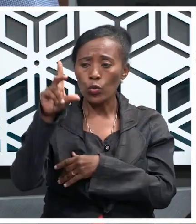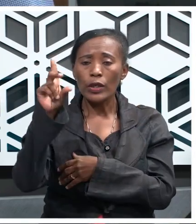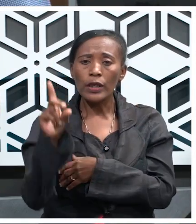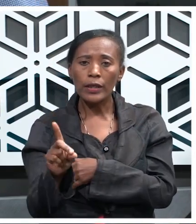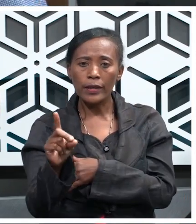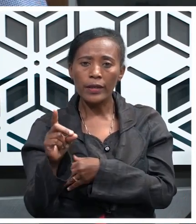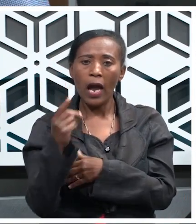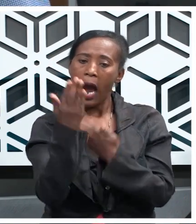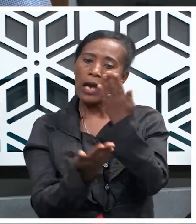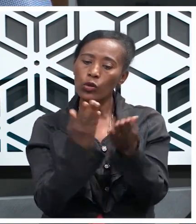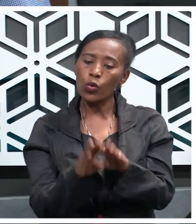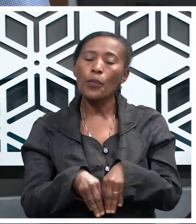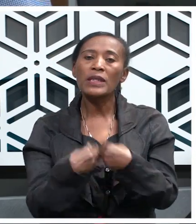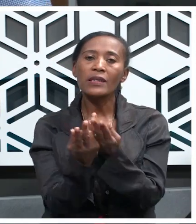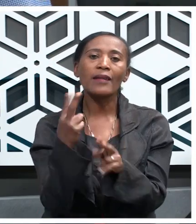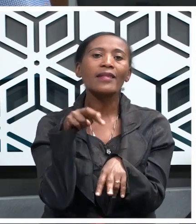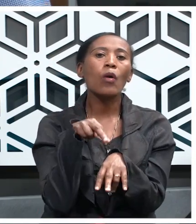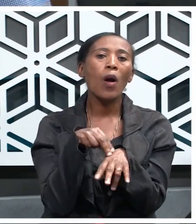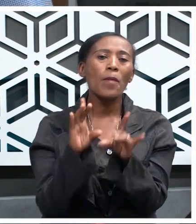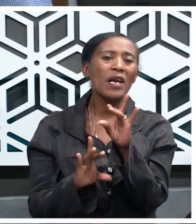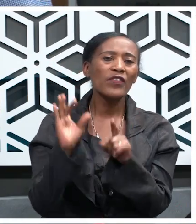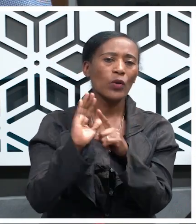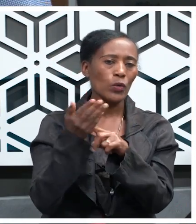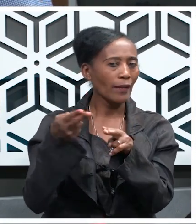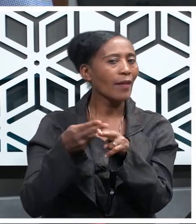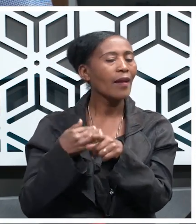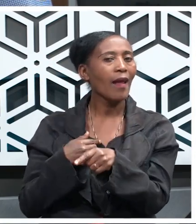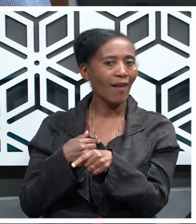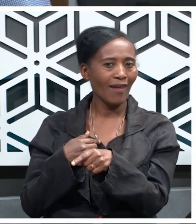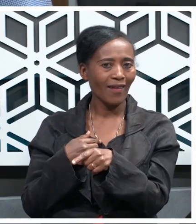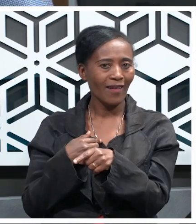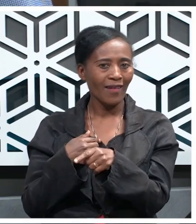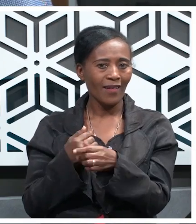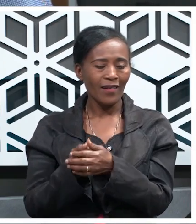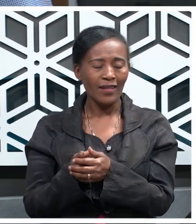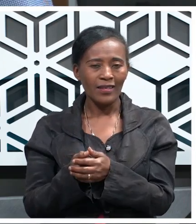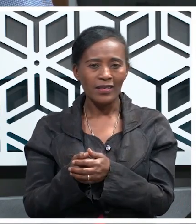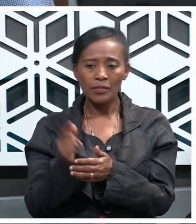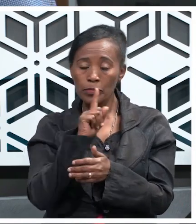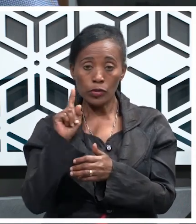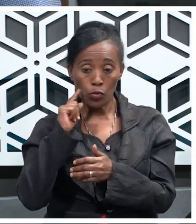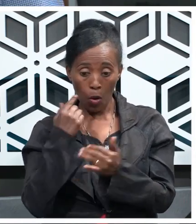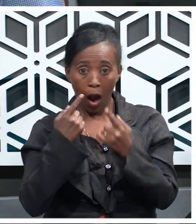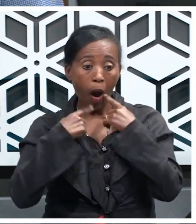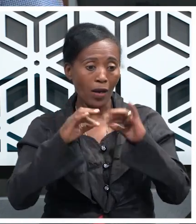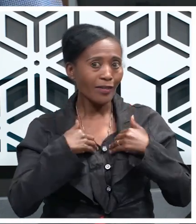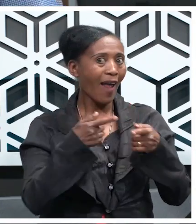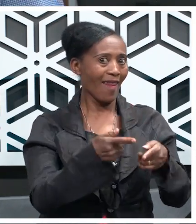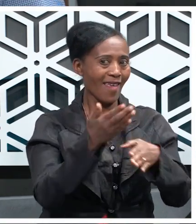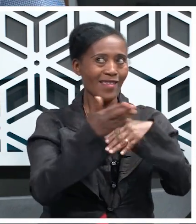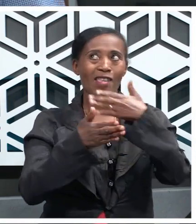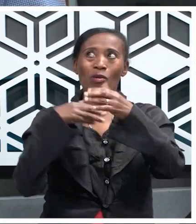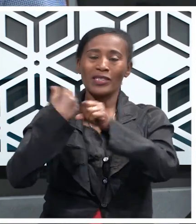ያደረጉ የአገልግሎት መስጫ ተቋማት በከፍተኛ ሁኔታ እጥረት አለ። ምንም እንኳን አዋጅ